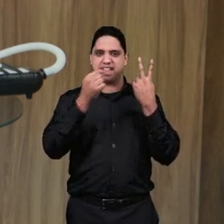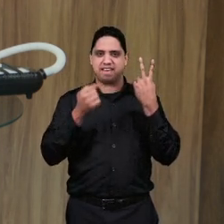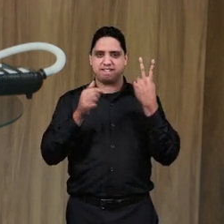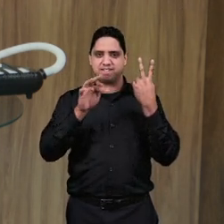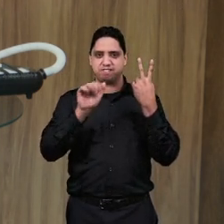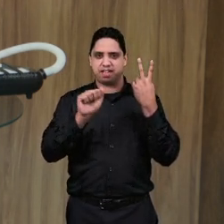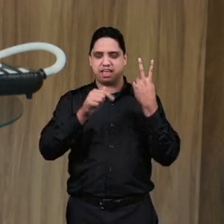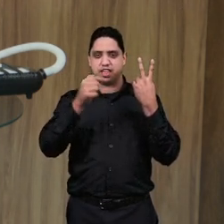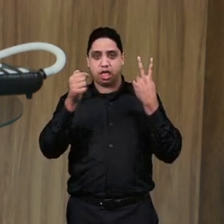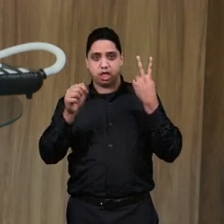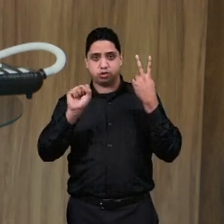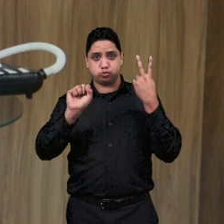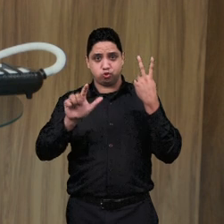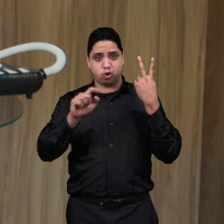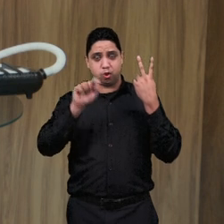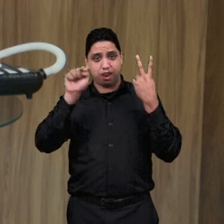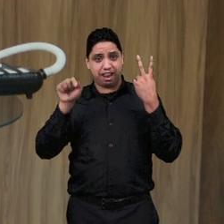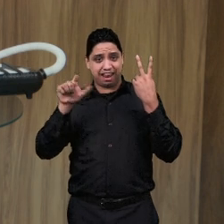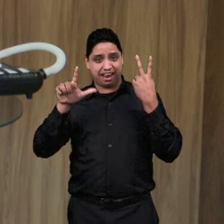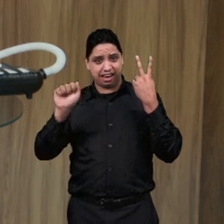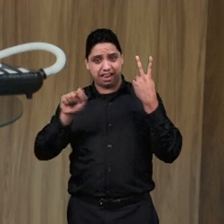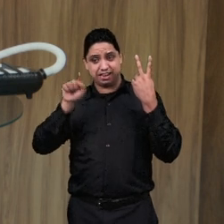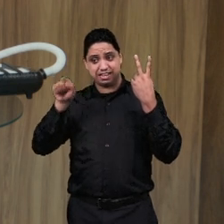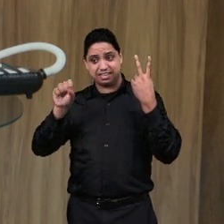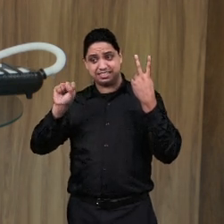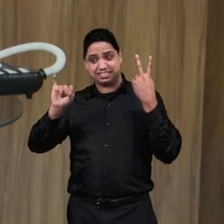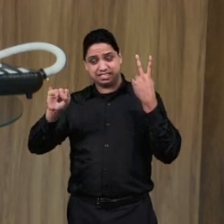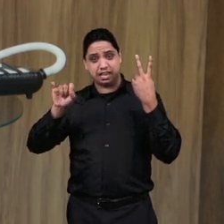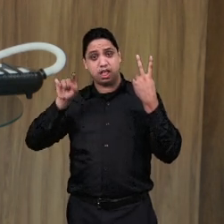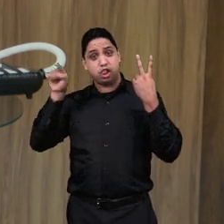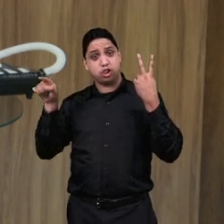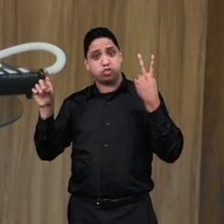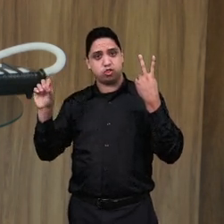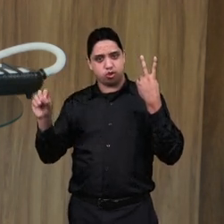Do. Ici, nous avons une